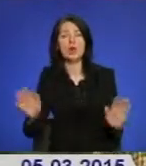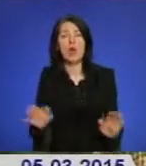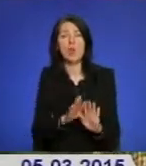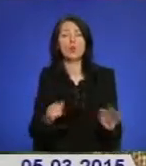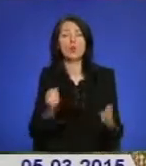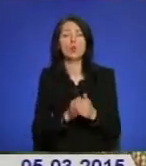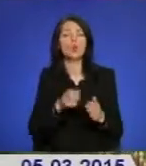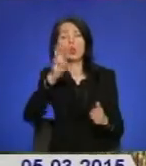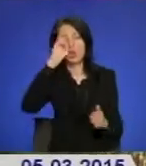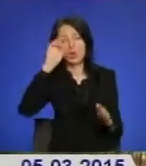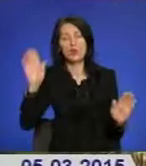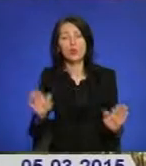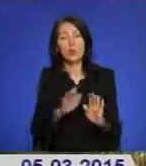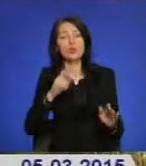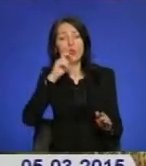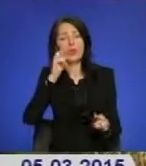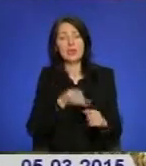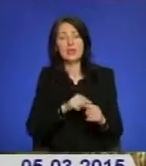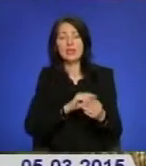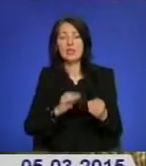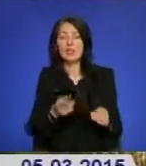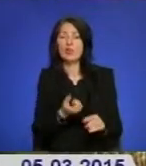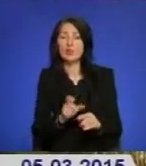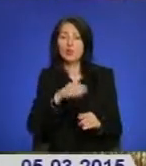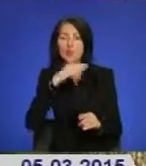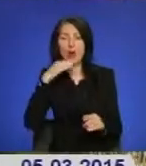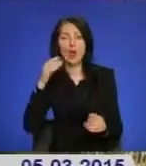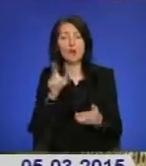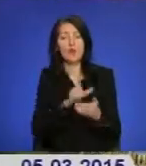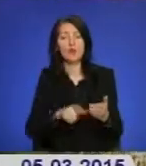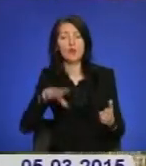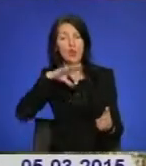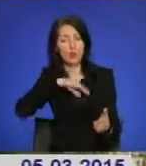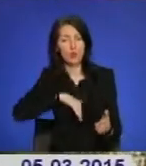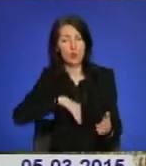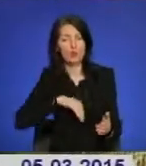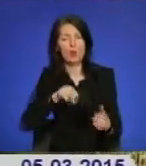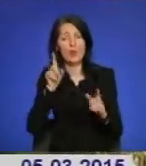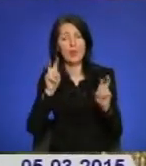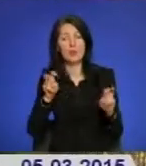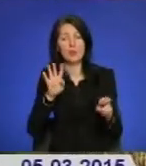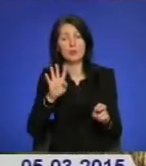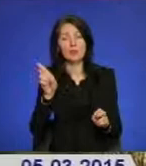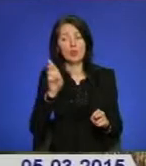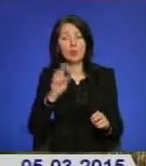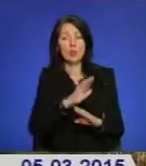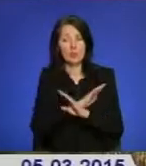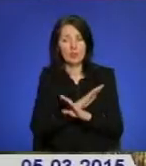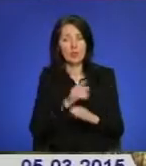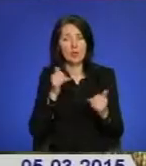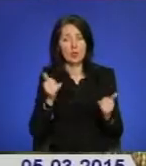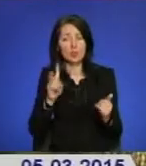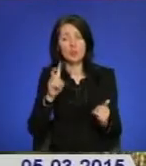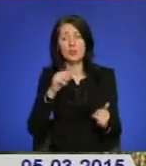гімна України який написав дуже багато творів на духовну тематику і 4 березня його не стало сьогодні